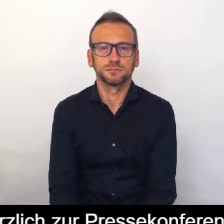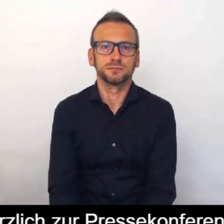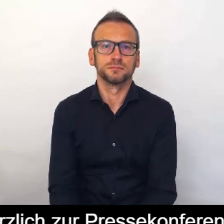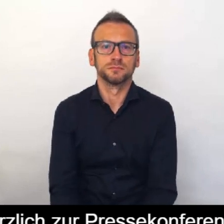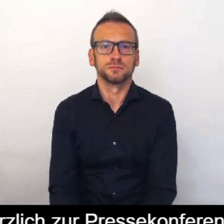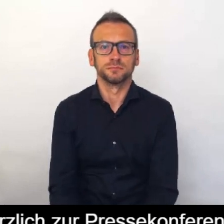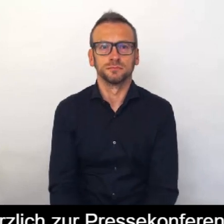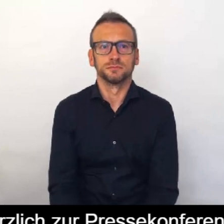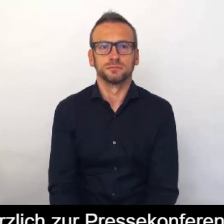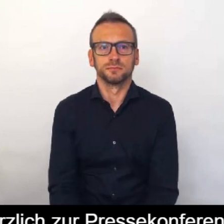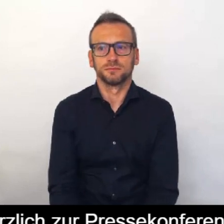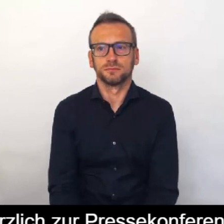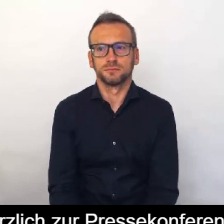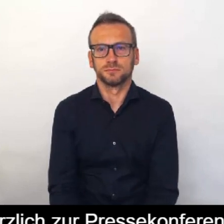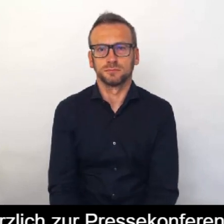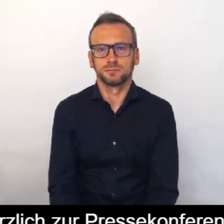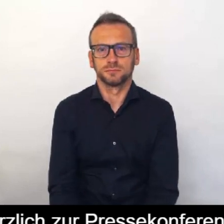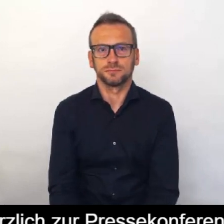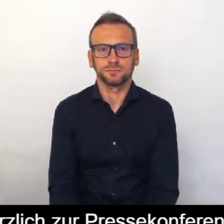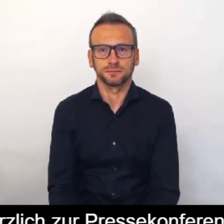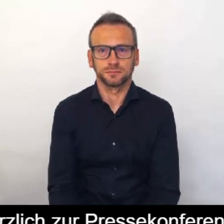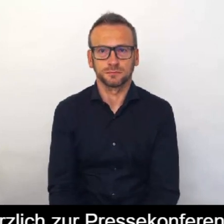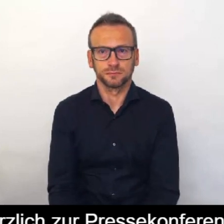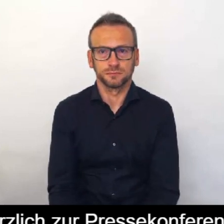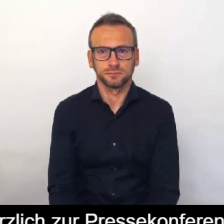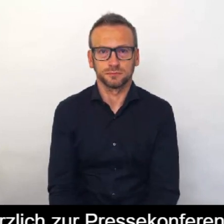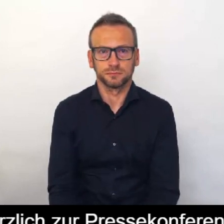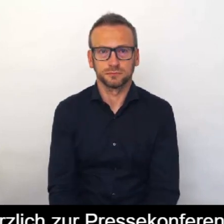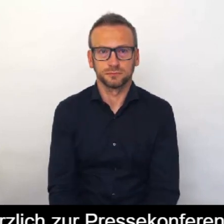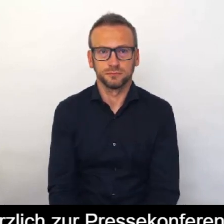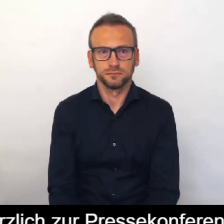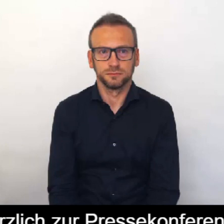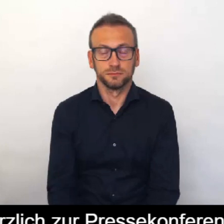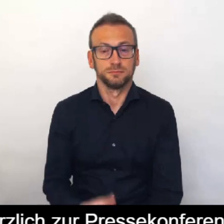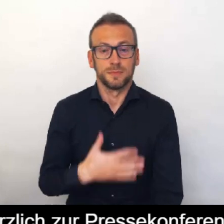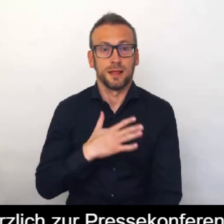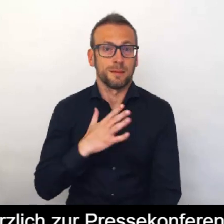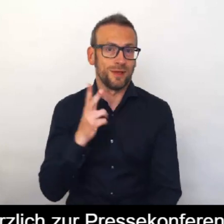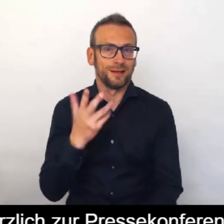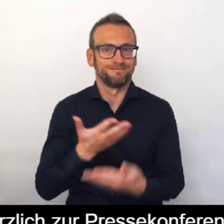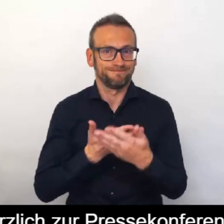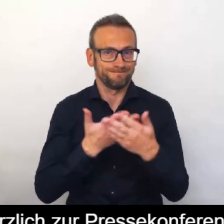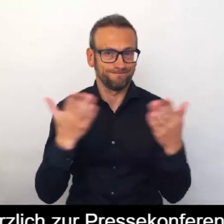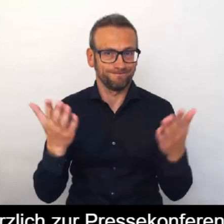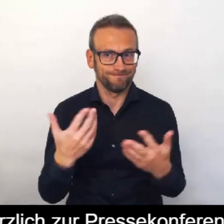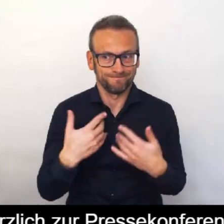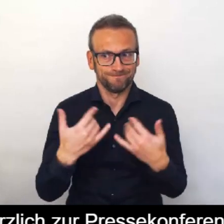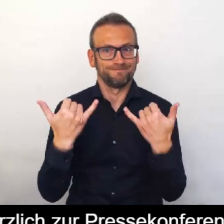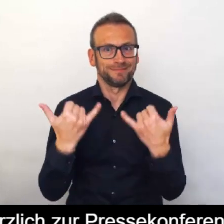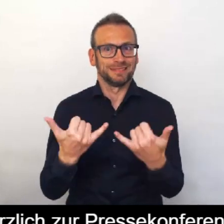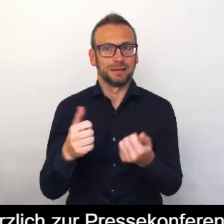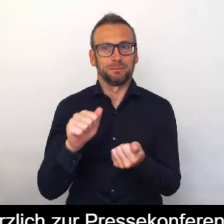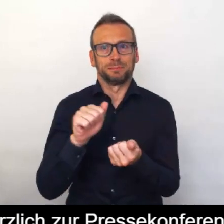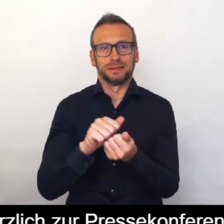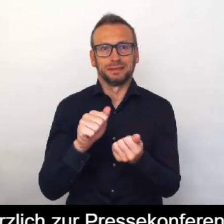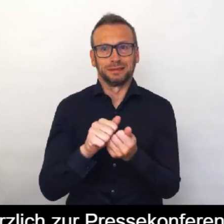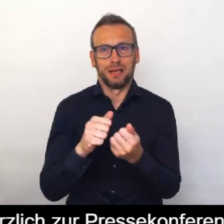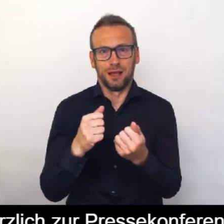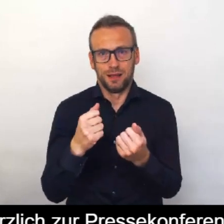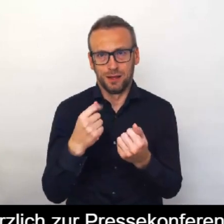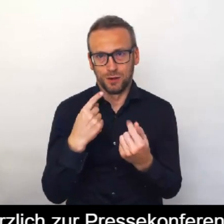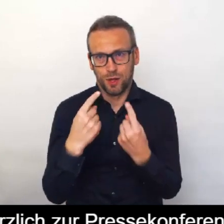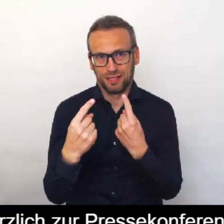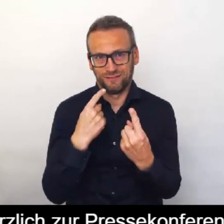Dr. Florian Herrmann, mit dem Wissenschaftsminister Bernd Siebler und mit Frau Prof. Dr. Sabine Düring